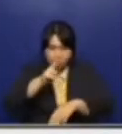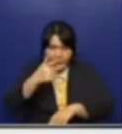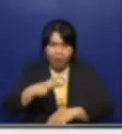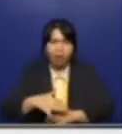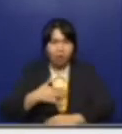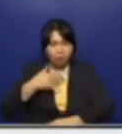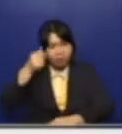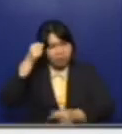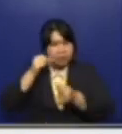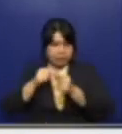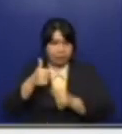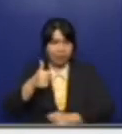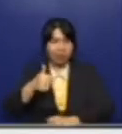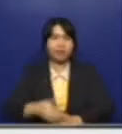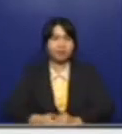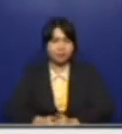า